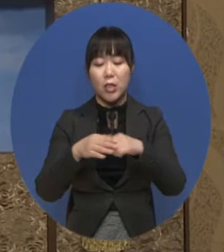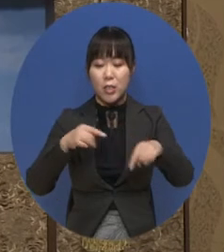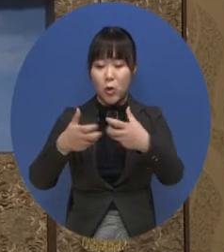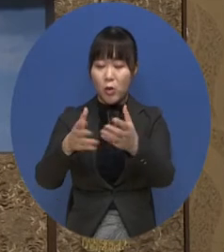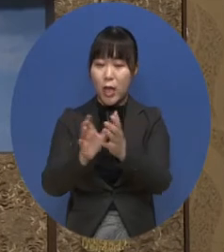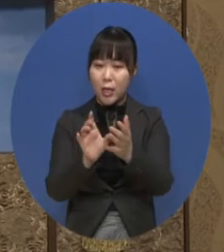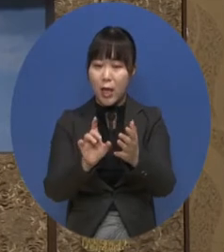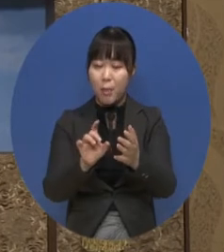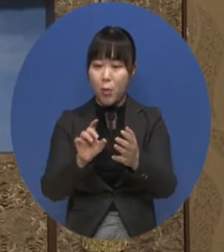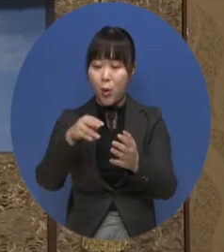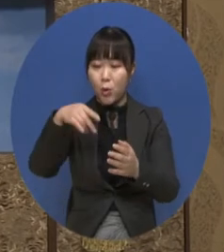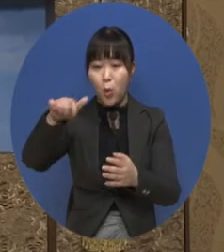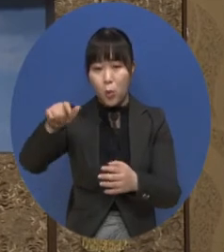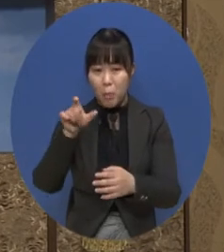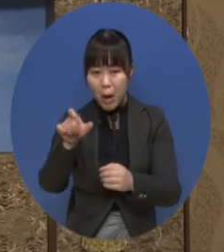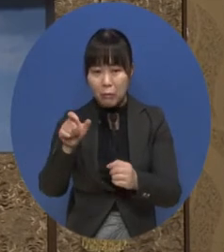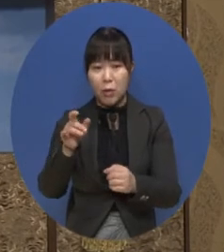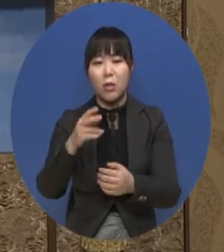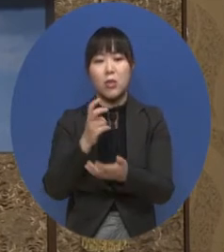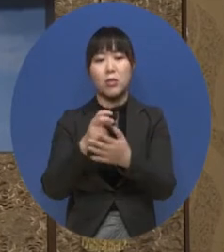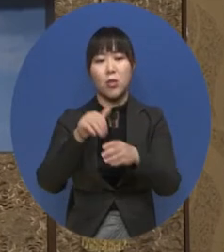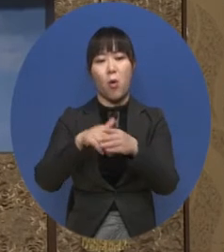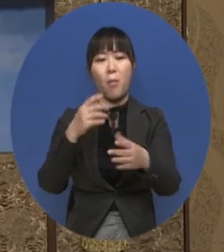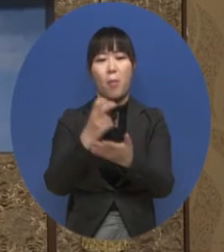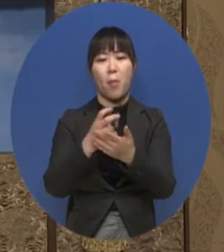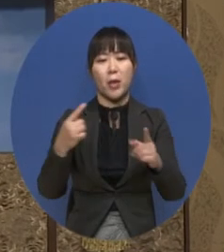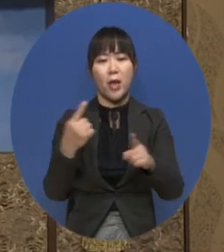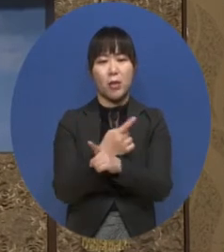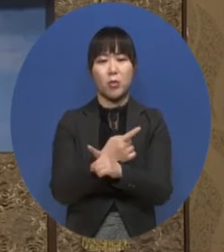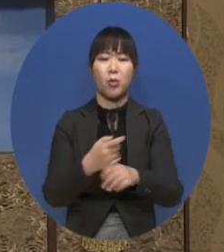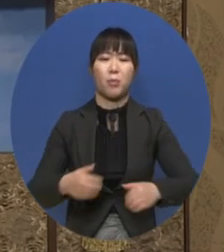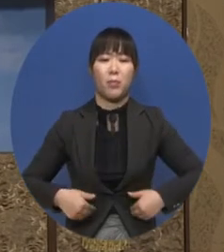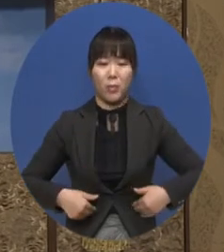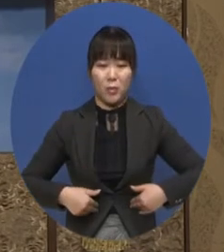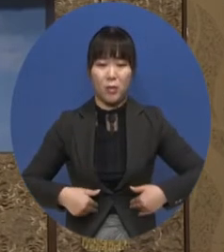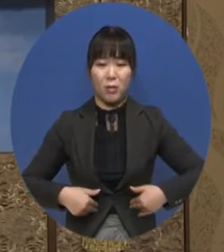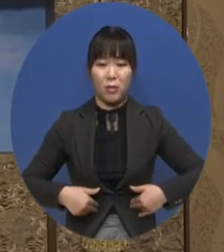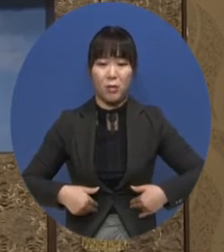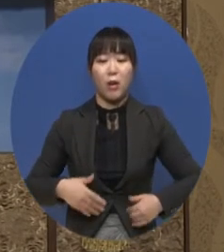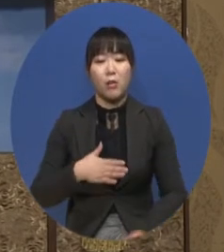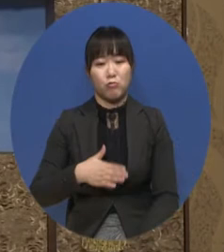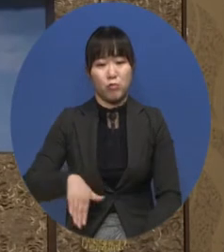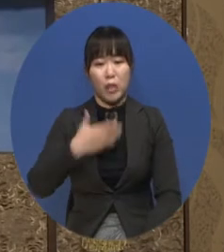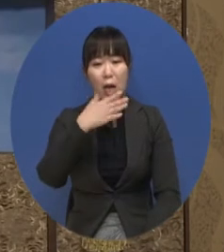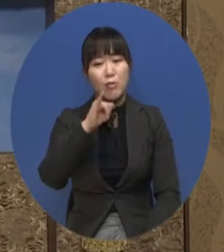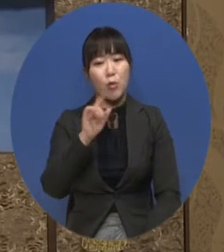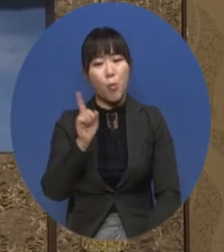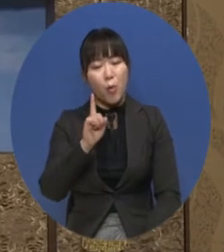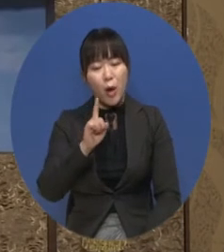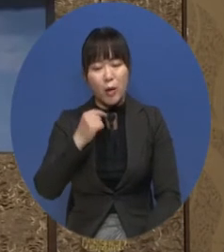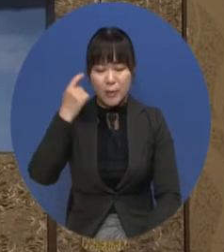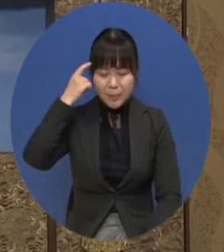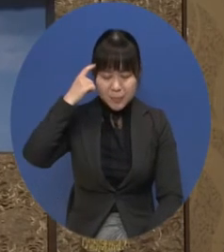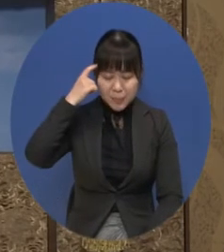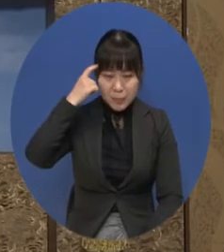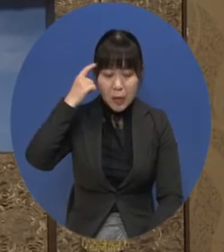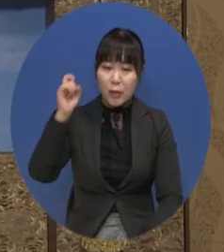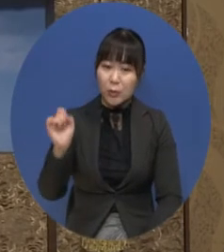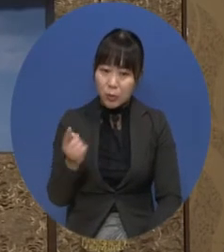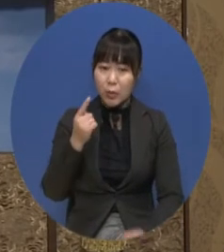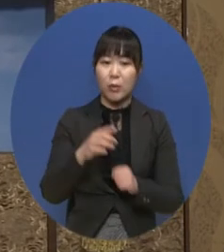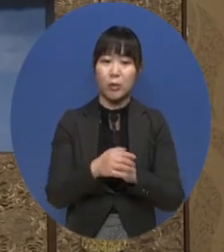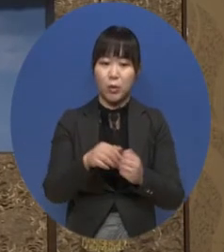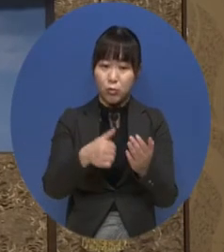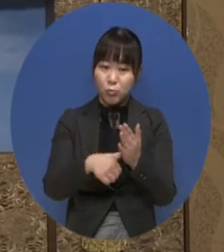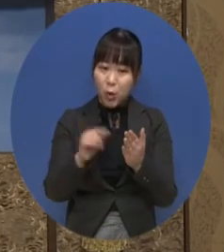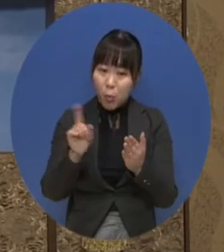하고 계신데 그게 선거법이 개정돼야지 될 수 있는 일인 거예요. 그래서 저희는 또 저희가 할 수 있는 일을 그럼 해보자라는 생각에 네.